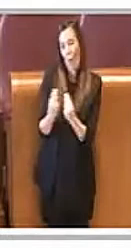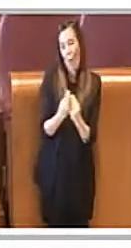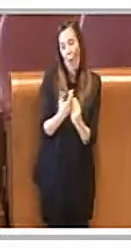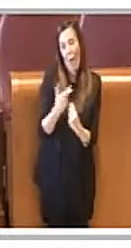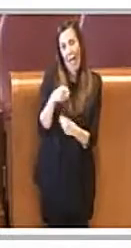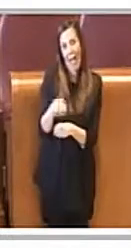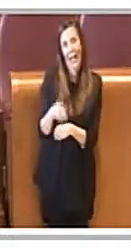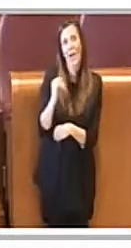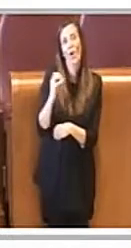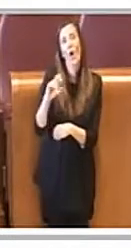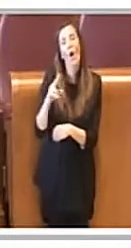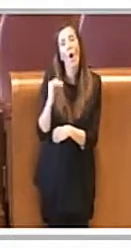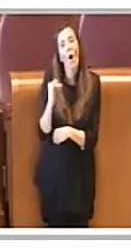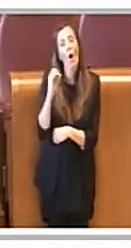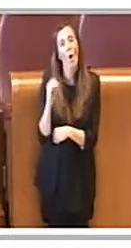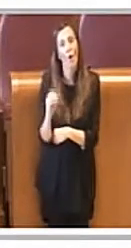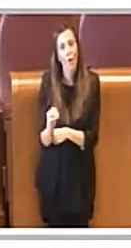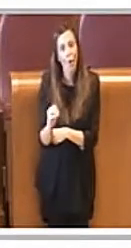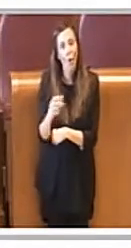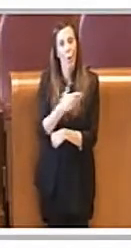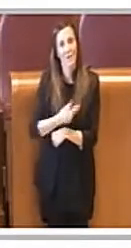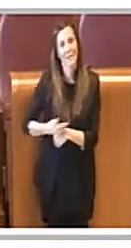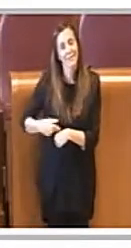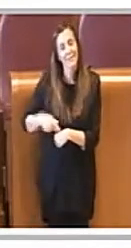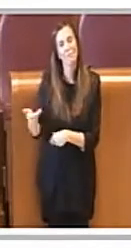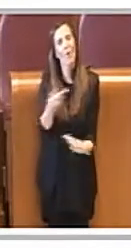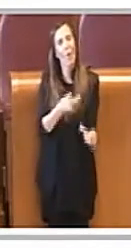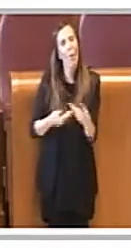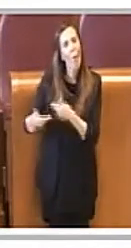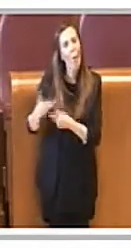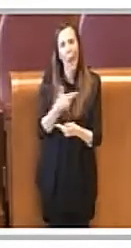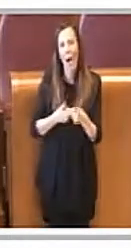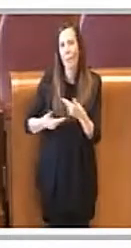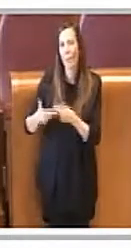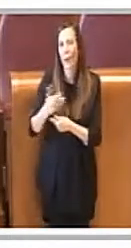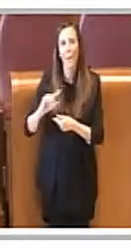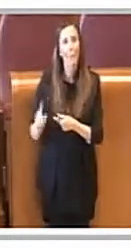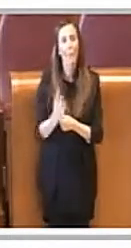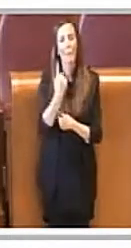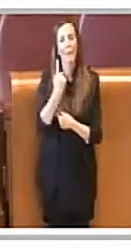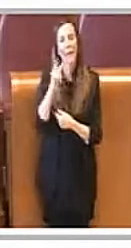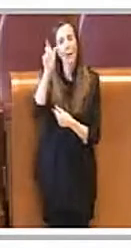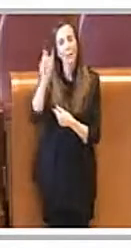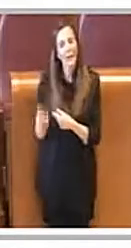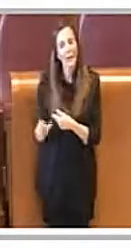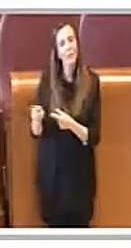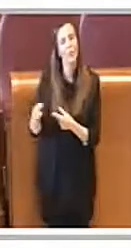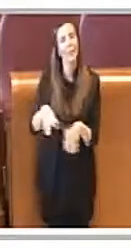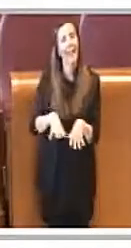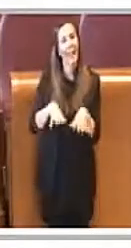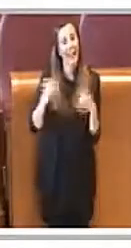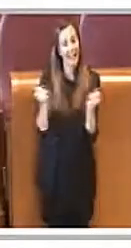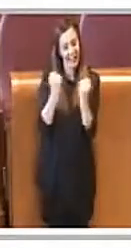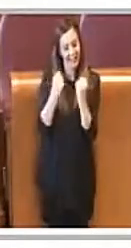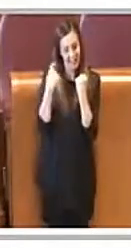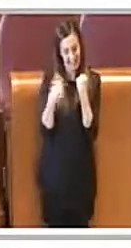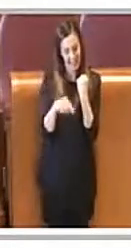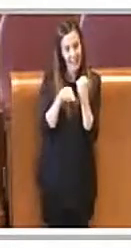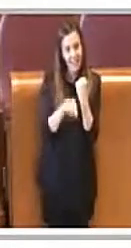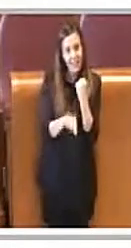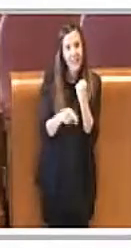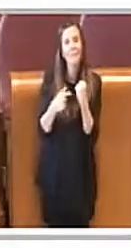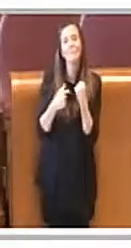Iorio, insomma, sicuramente che ha collaborato in prima persona per una di queste iniziative, vogliamo